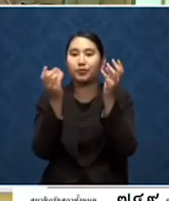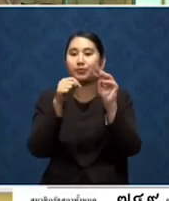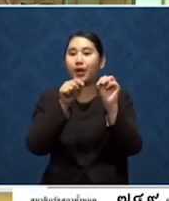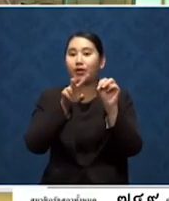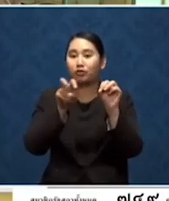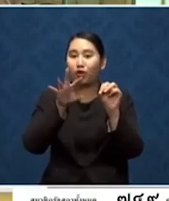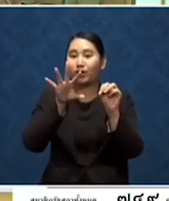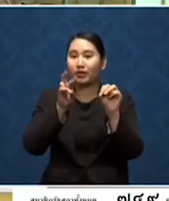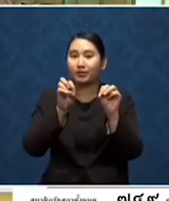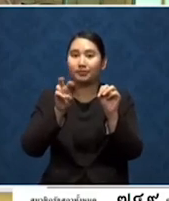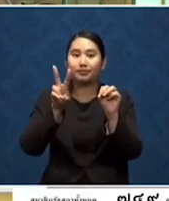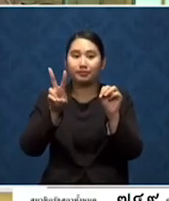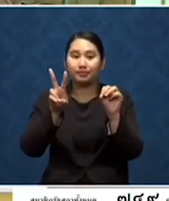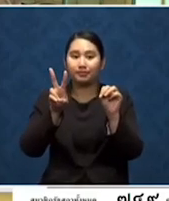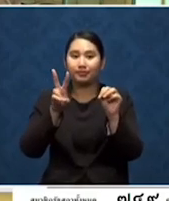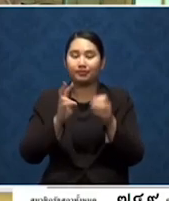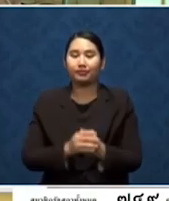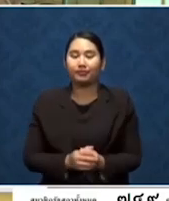272